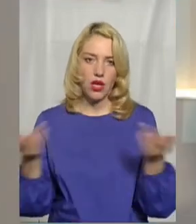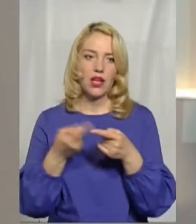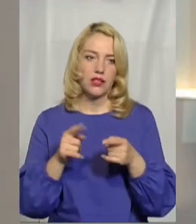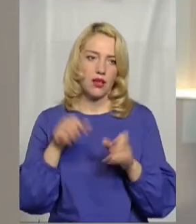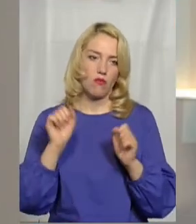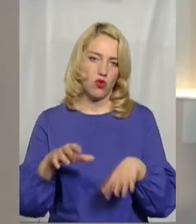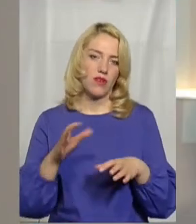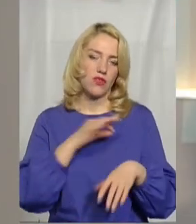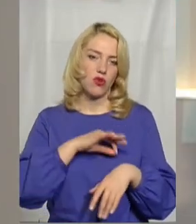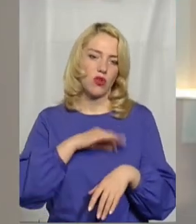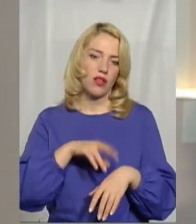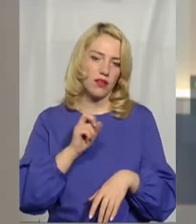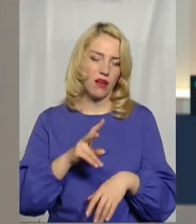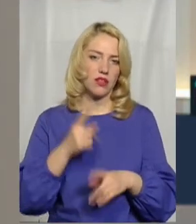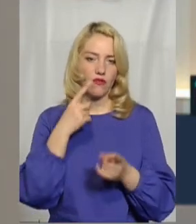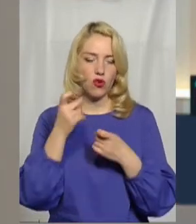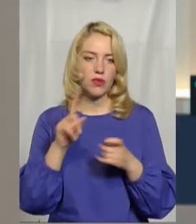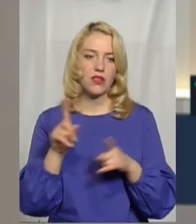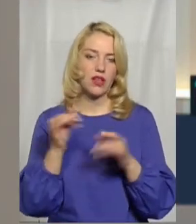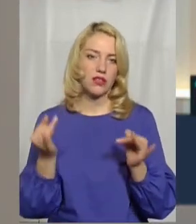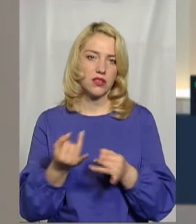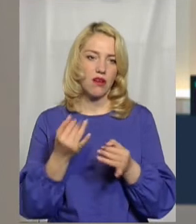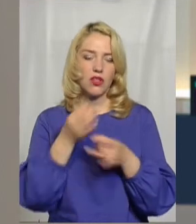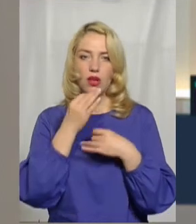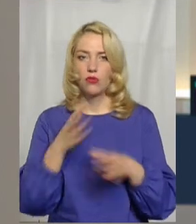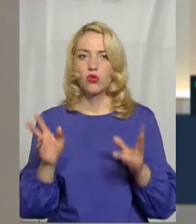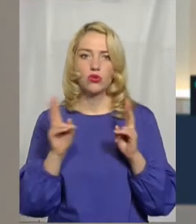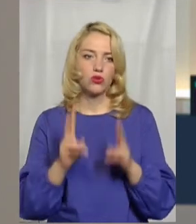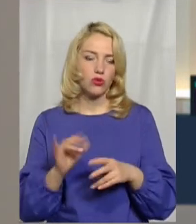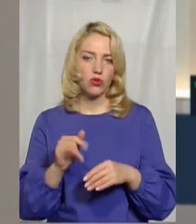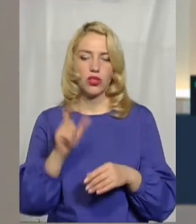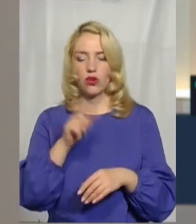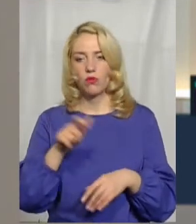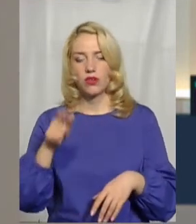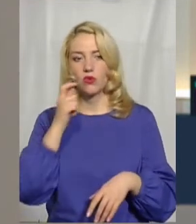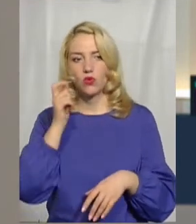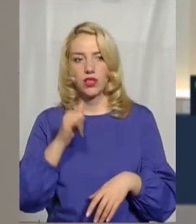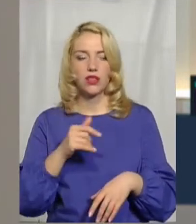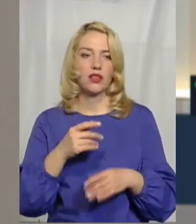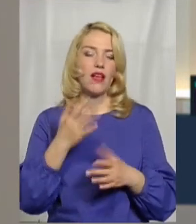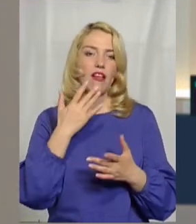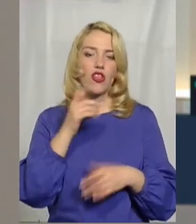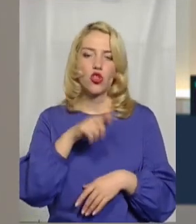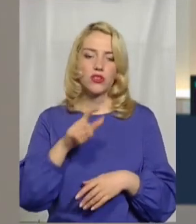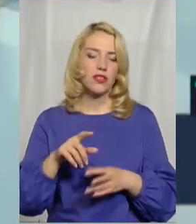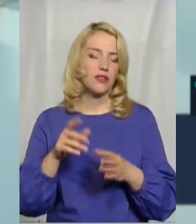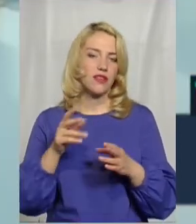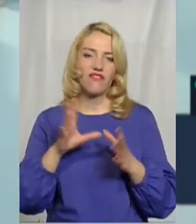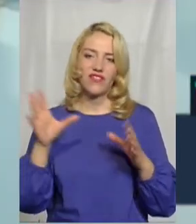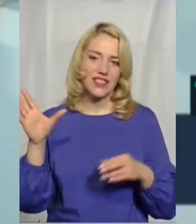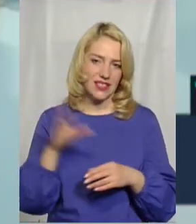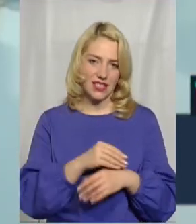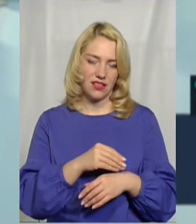ретроспективну інформацію, яка цікавить будь-кого, і громадян України, і іноземців, тобто всіх без